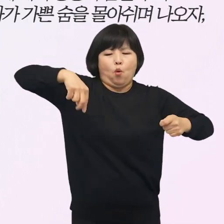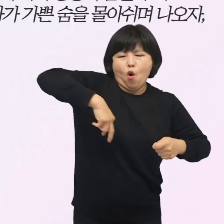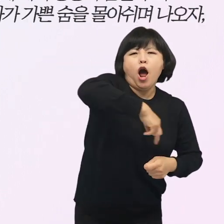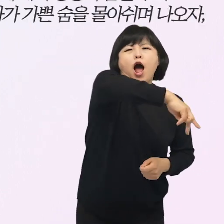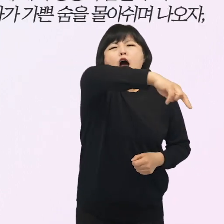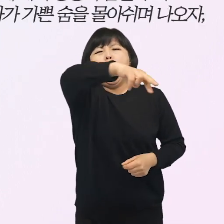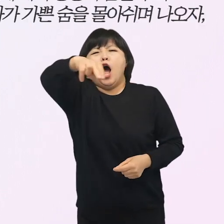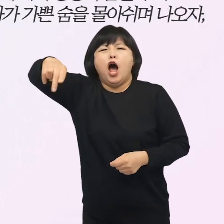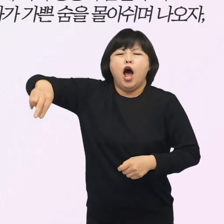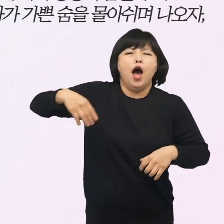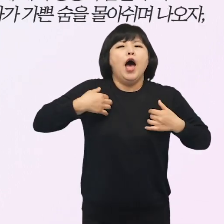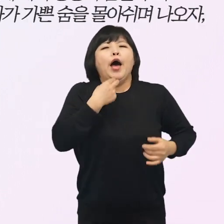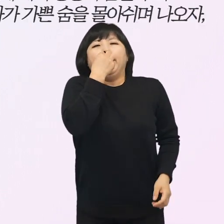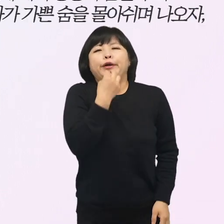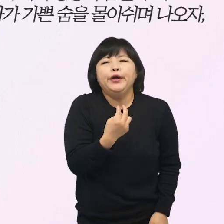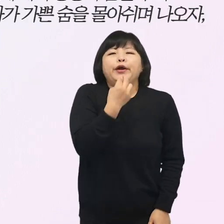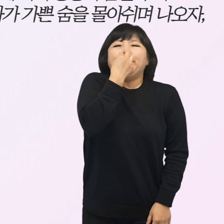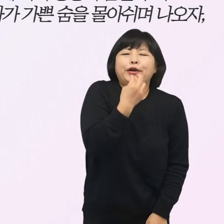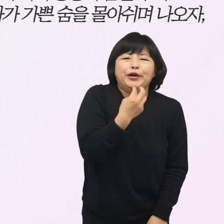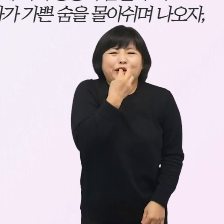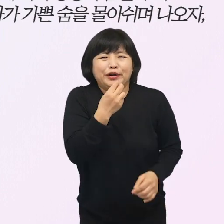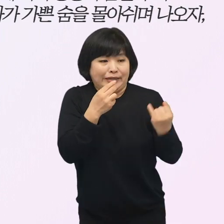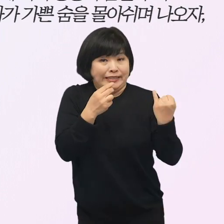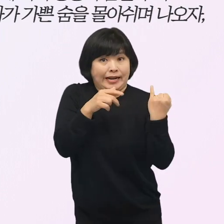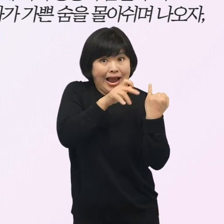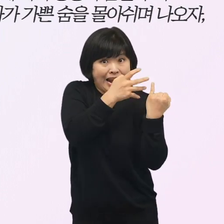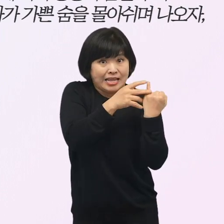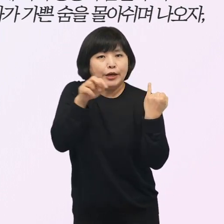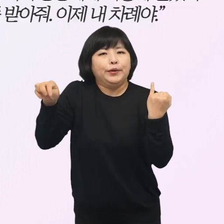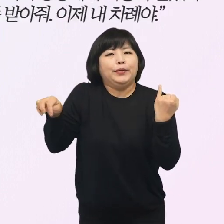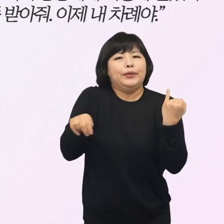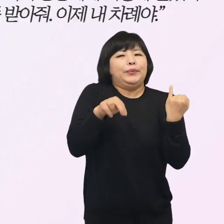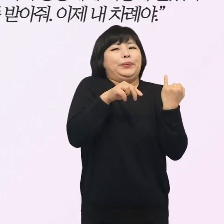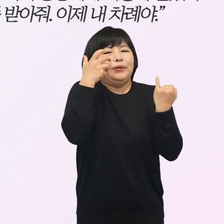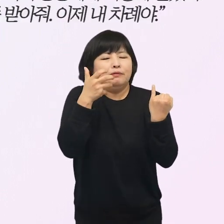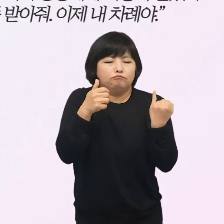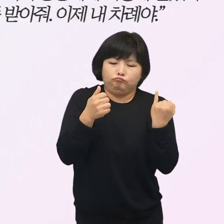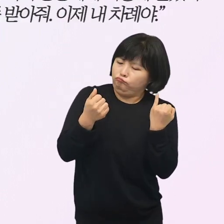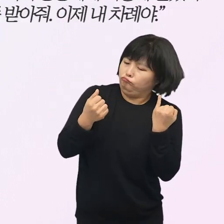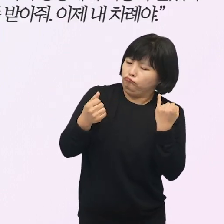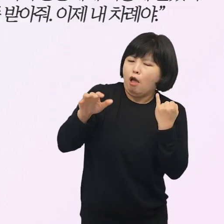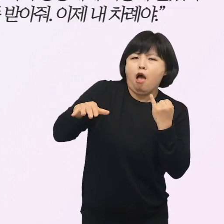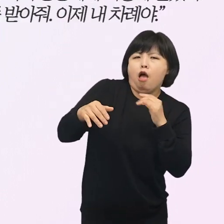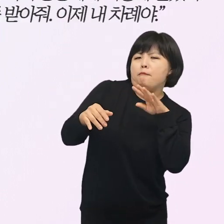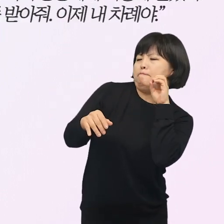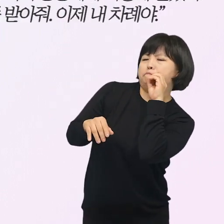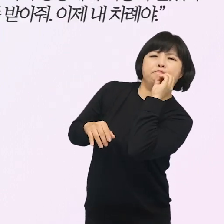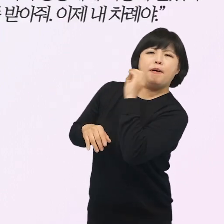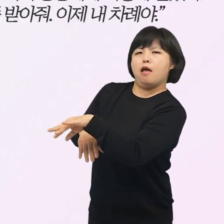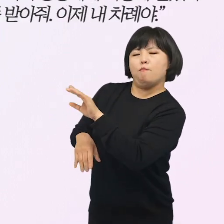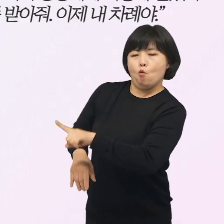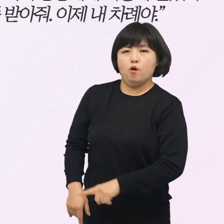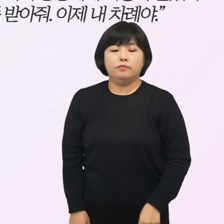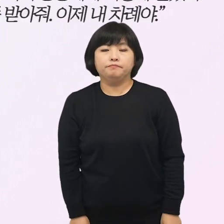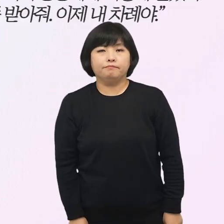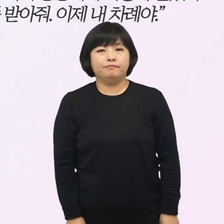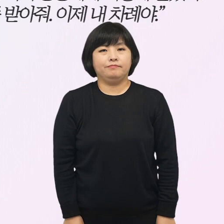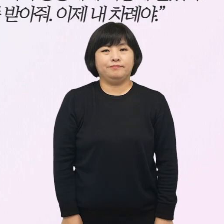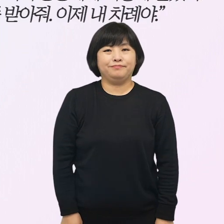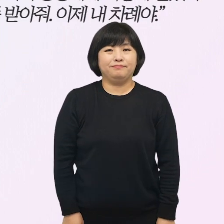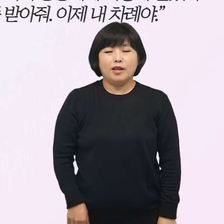추며 원 안으로 들어갔다가 가쁜 숨을 몰아쉬며 나오자 카리는 옆에 있는 처녀정령에게 이렇게